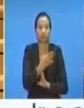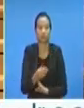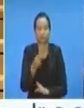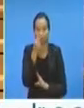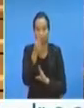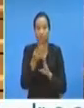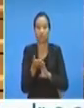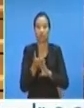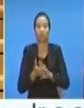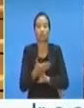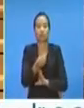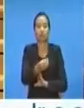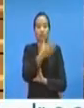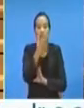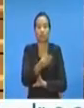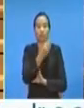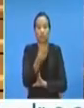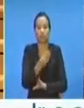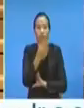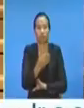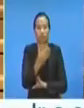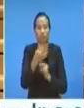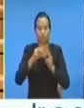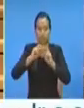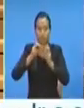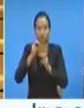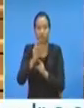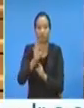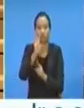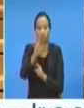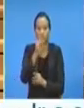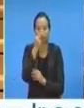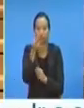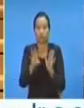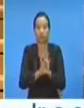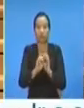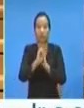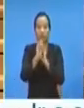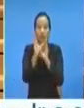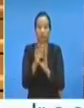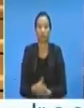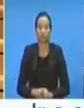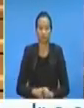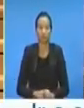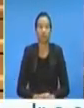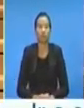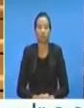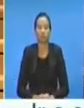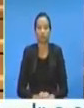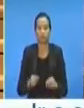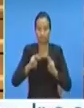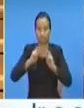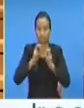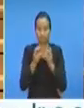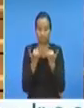ตสภาแล้วผมไปที่ข้อ4เลยครับเพื่อจะให้เห็นภาพชัดเจนว่าเรื่องนี้เนี่ยมันไป